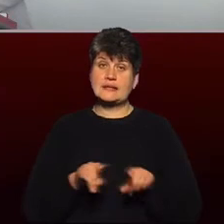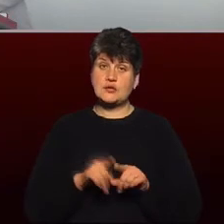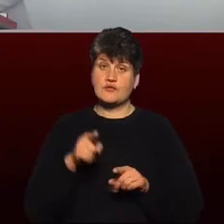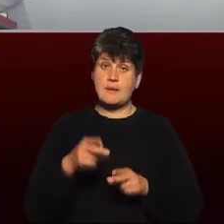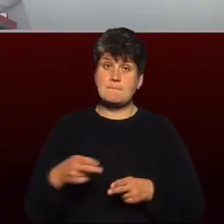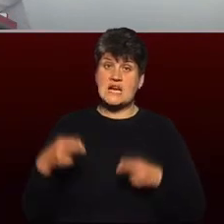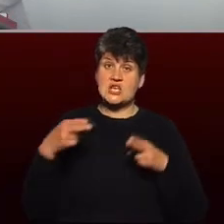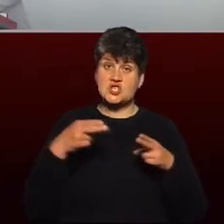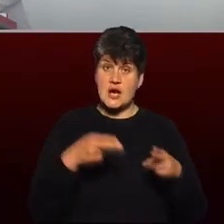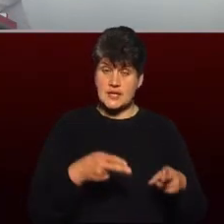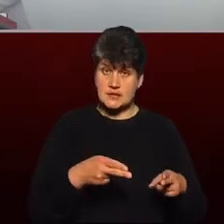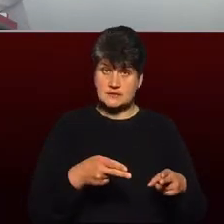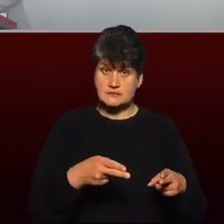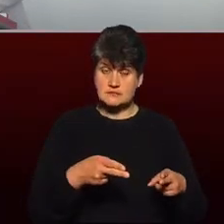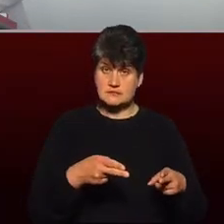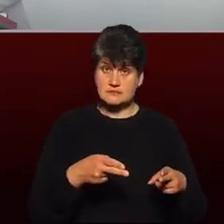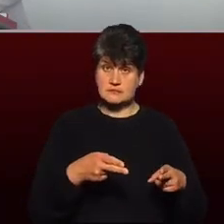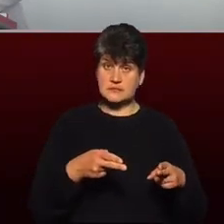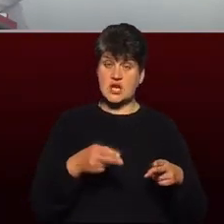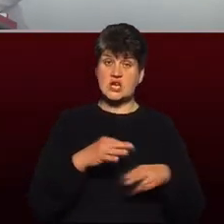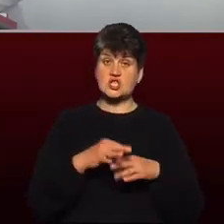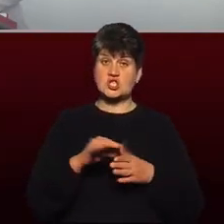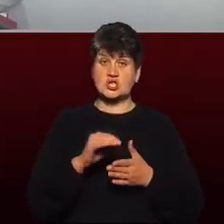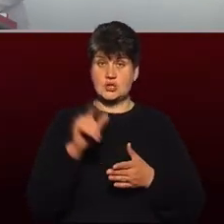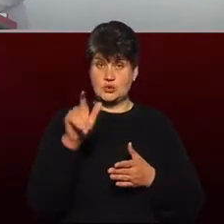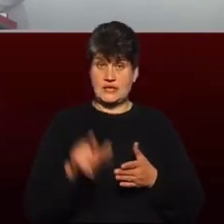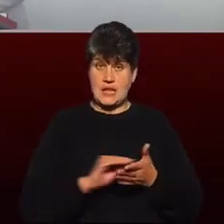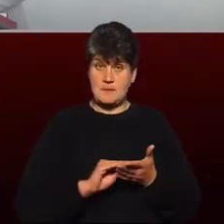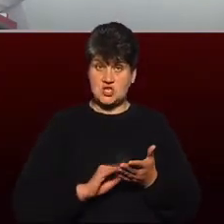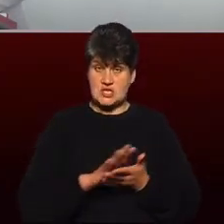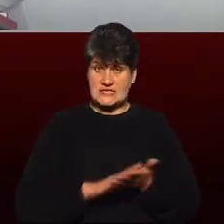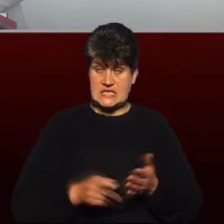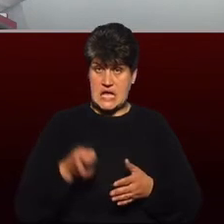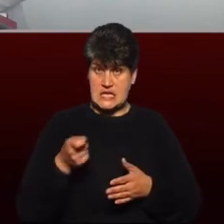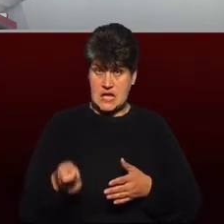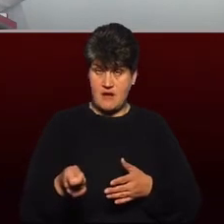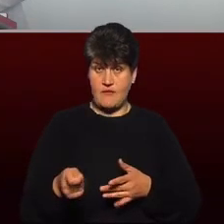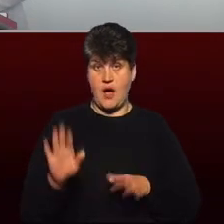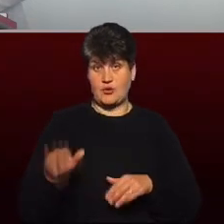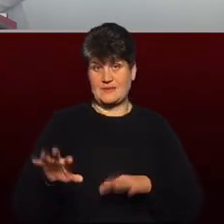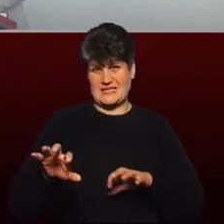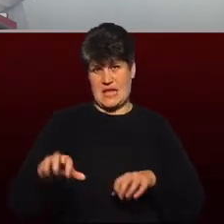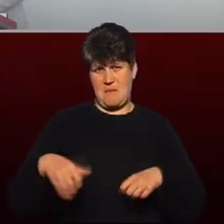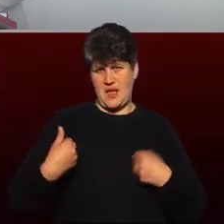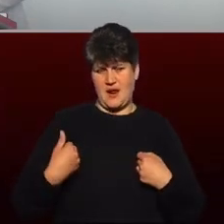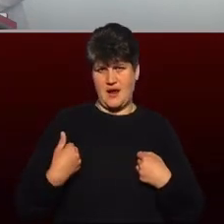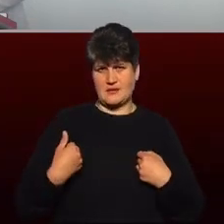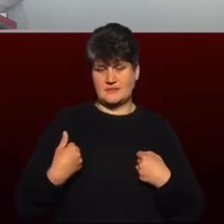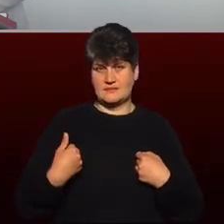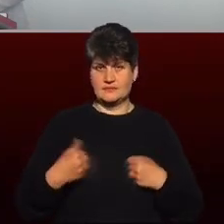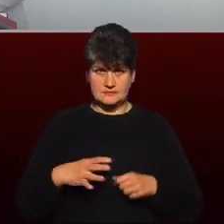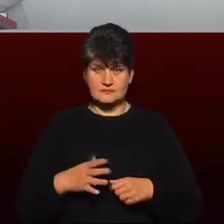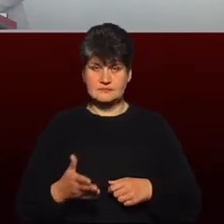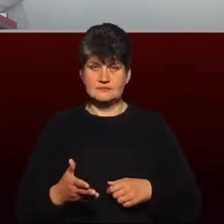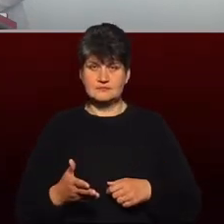виклик, жертва пише заяву, а через деякий час забирає? Хто так поступає зазвичай?